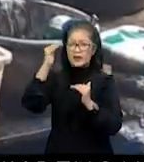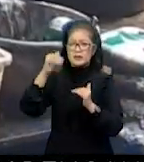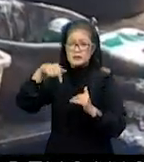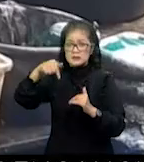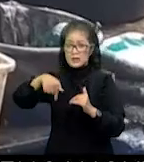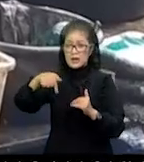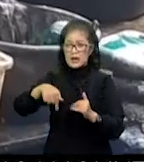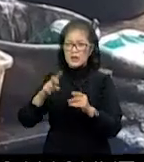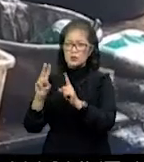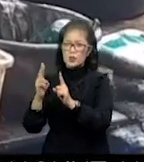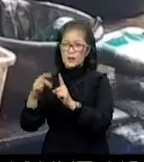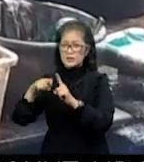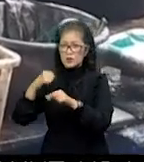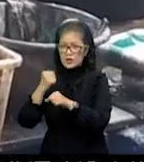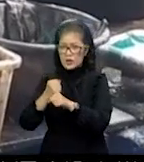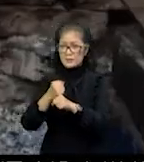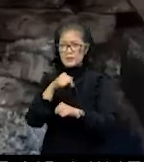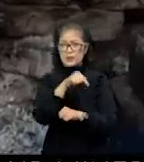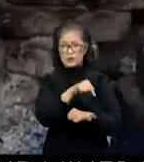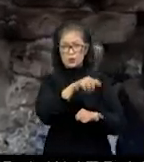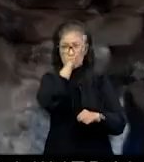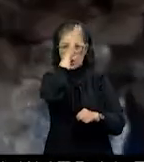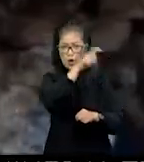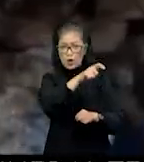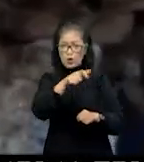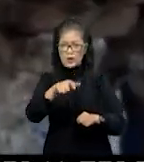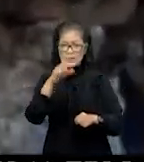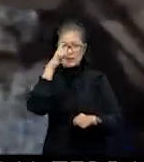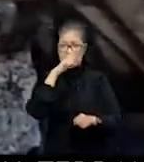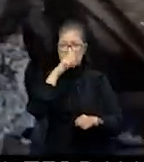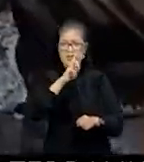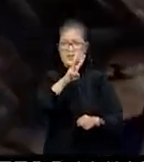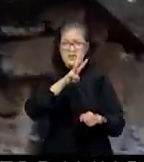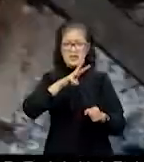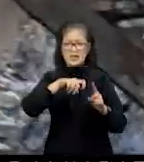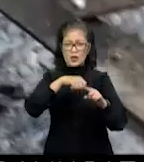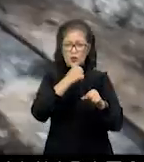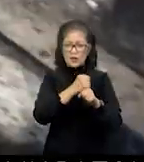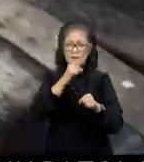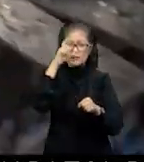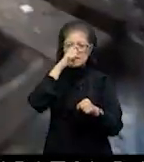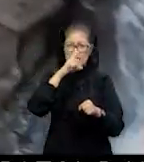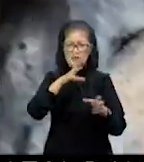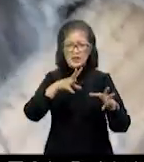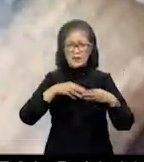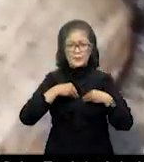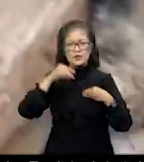gas LPG ukuran 3 kg sulit didapat karena banyak warga yang beralih menggunakan gas LPG 3 kg.